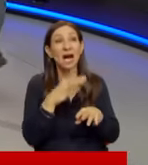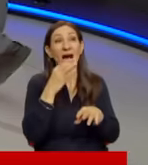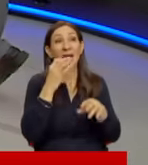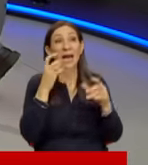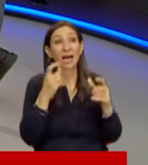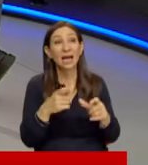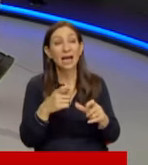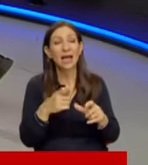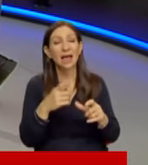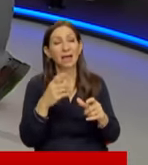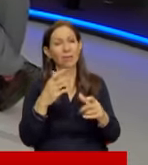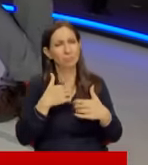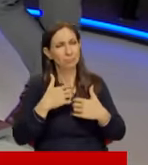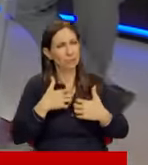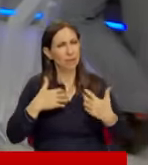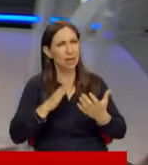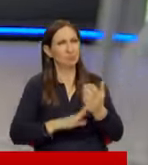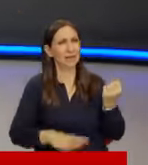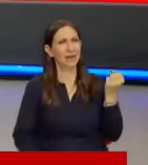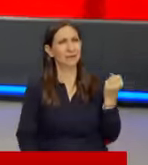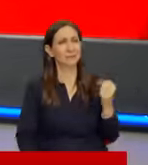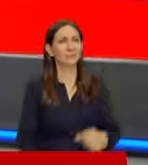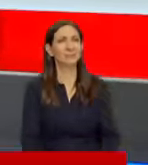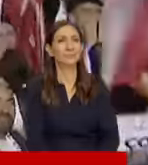Ankara emin ellerde.